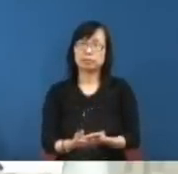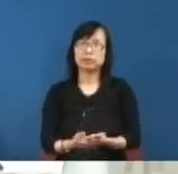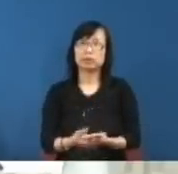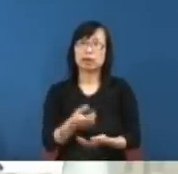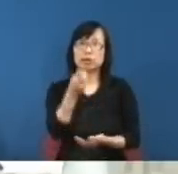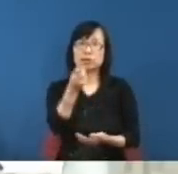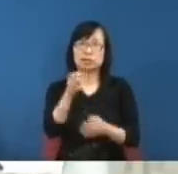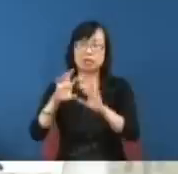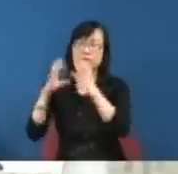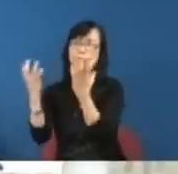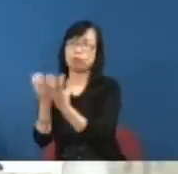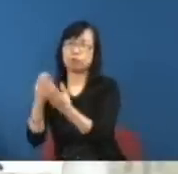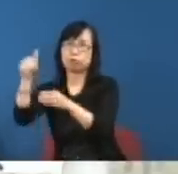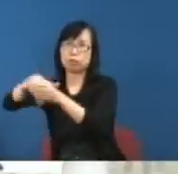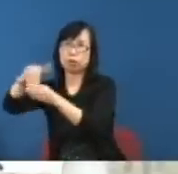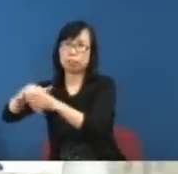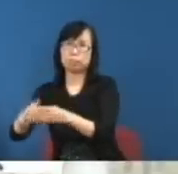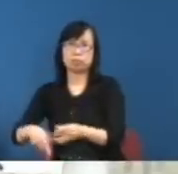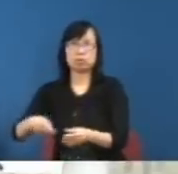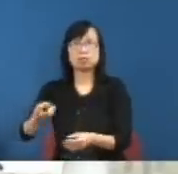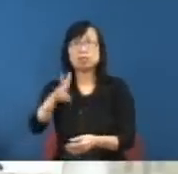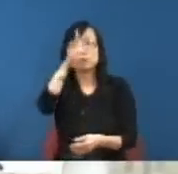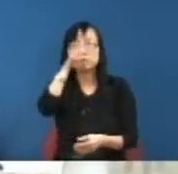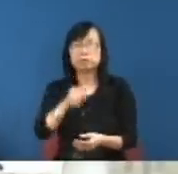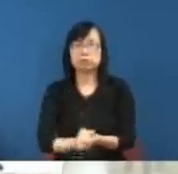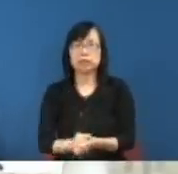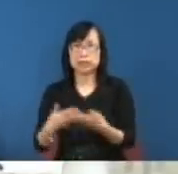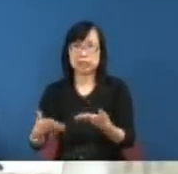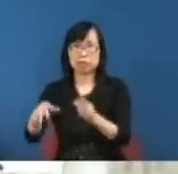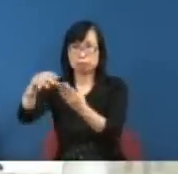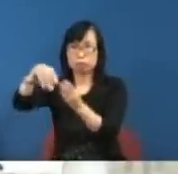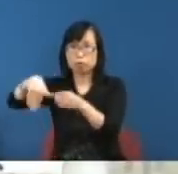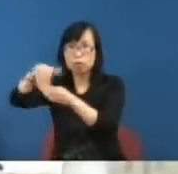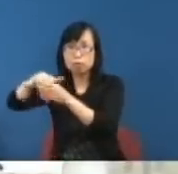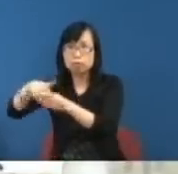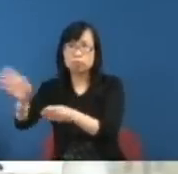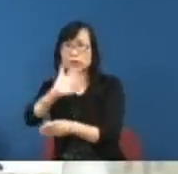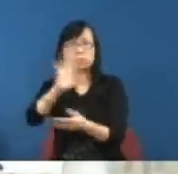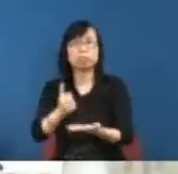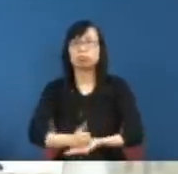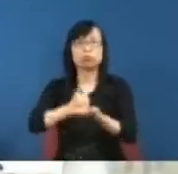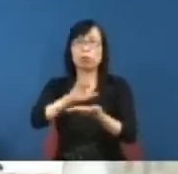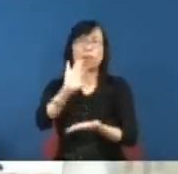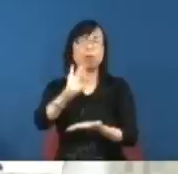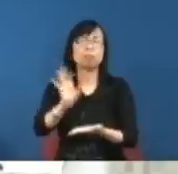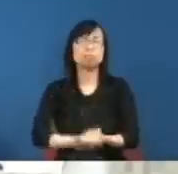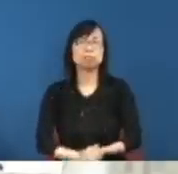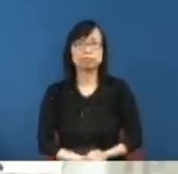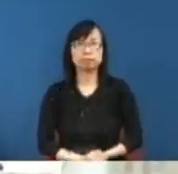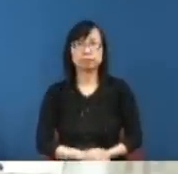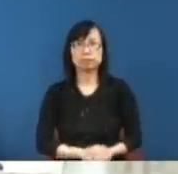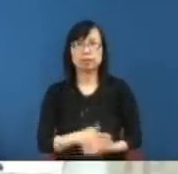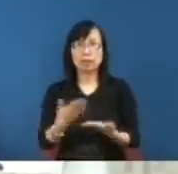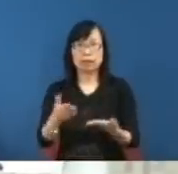由小圈子選舉出嚟嘅政府不受人尊重啊，而家連選出嚟嘅都不受人尊重啊！咁呢個就係今日我開講